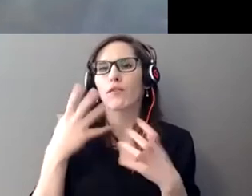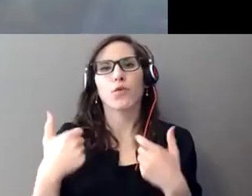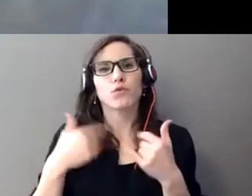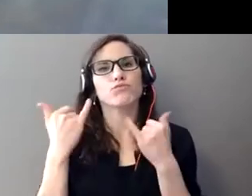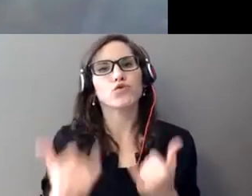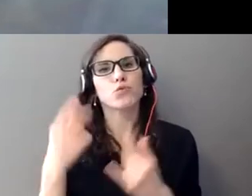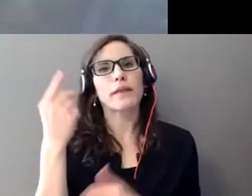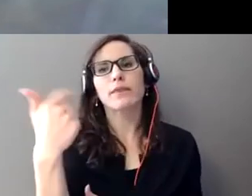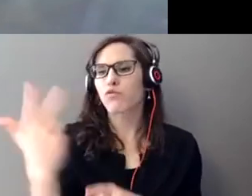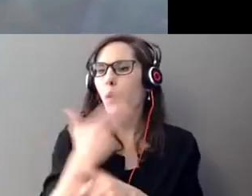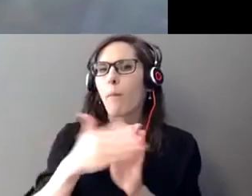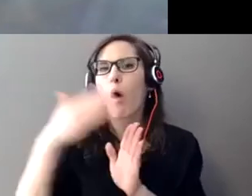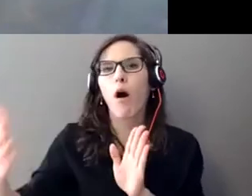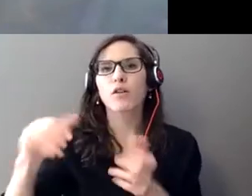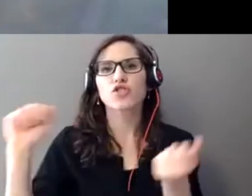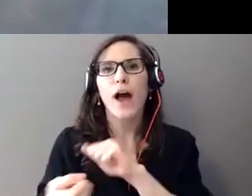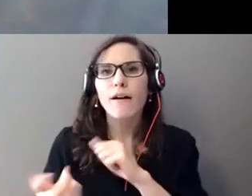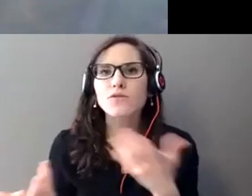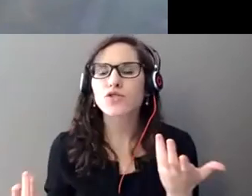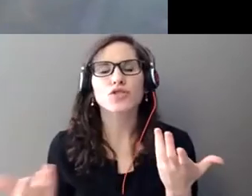l'instauration ou l'établissement